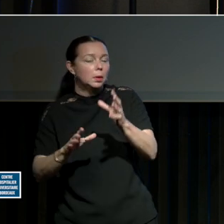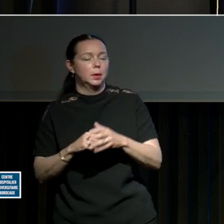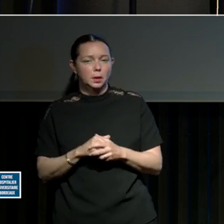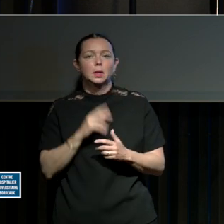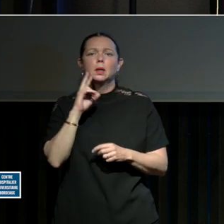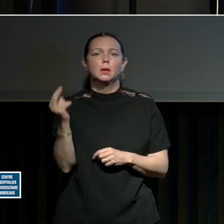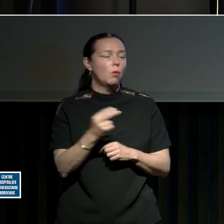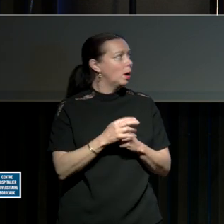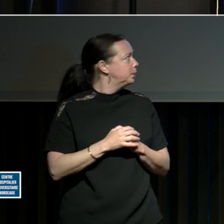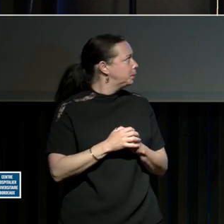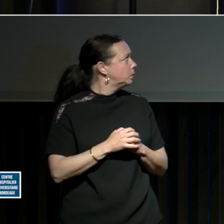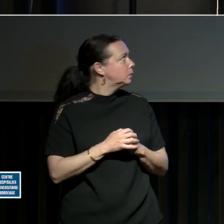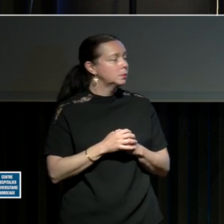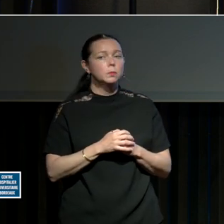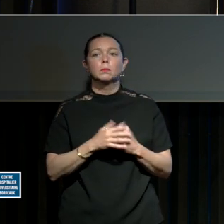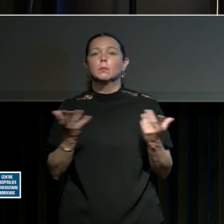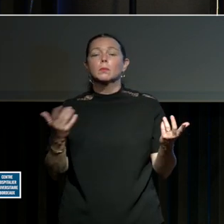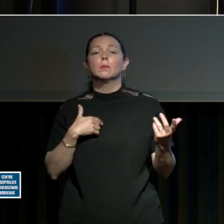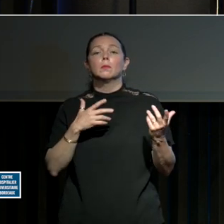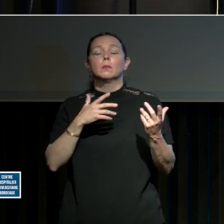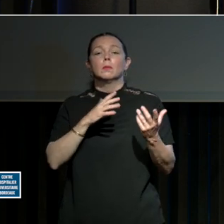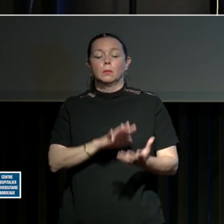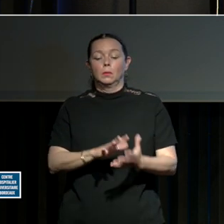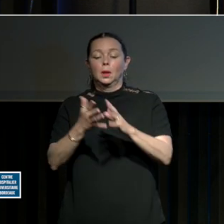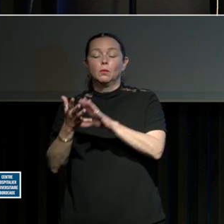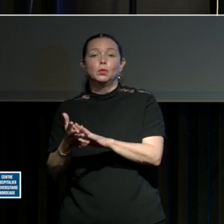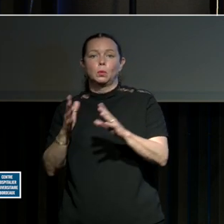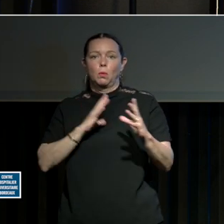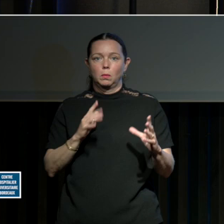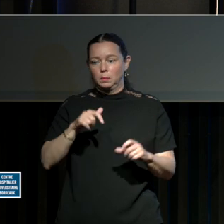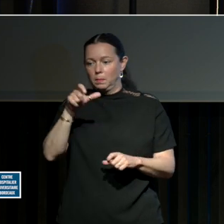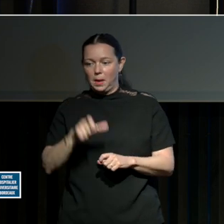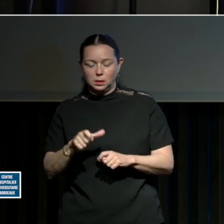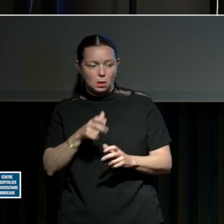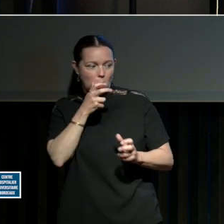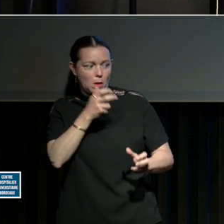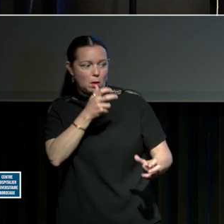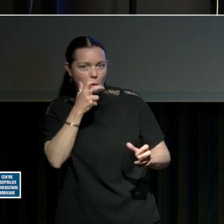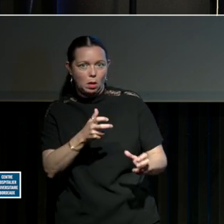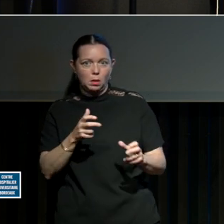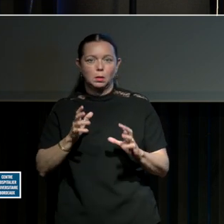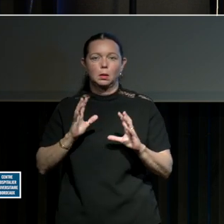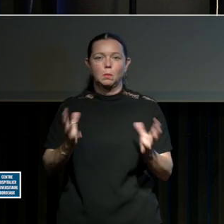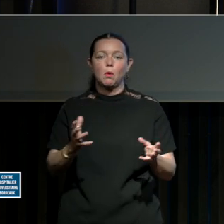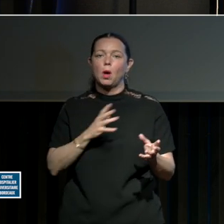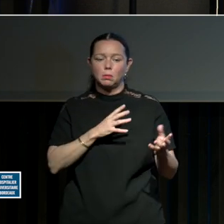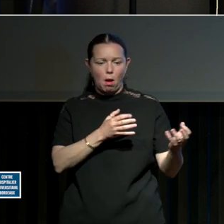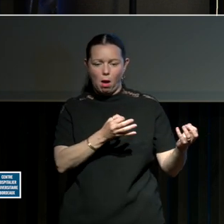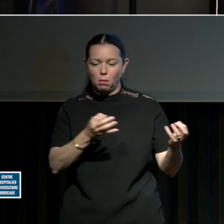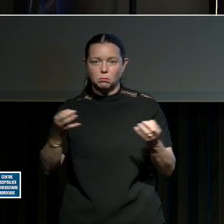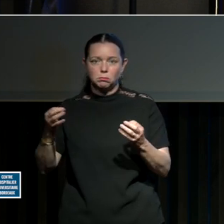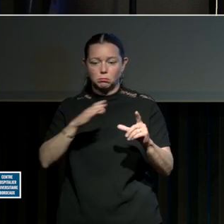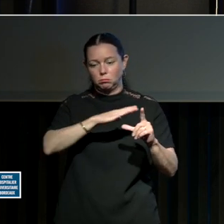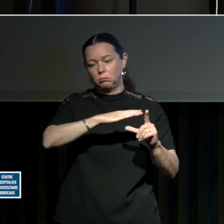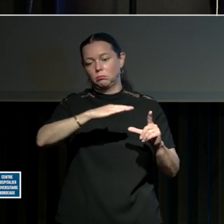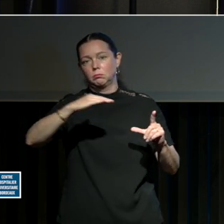cette figure, l'évolution finalement des trajectoires de consommation avec une sorte de continuum